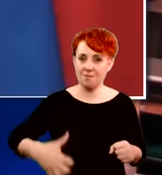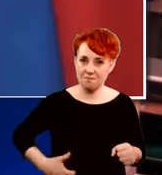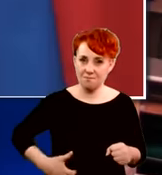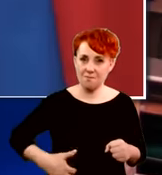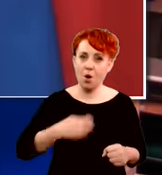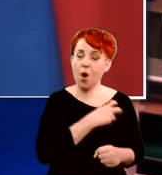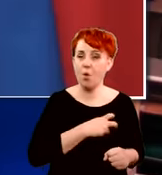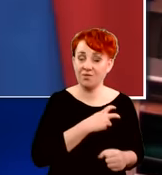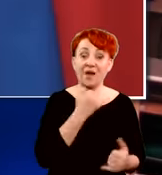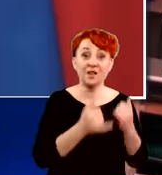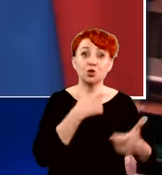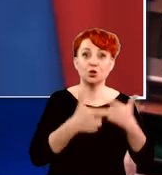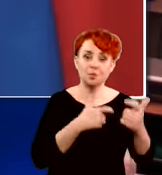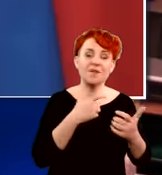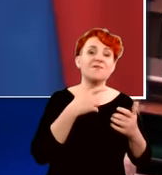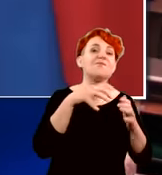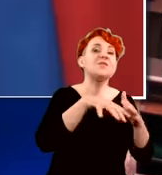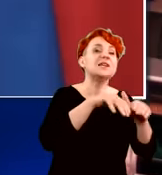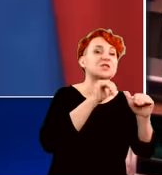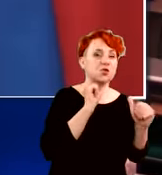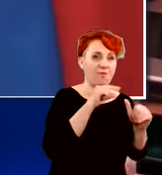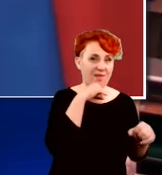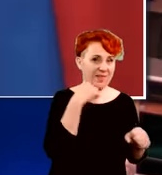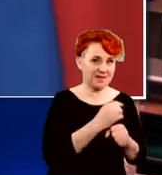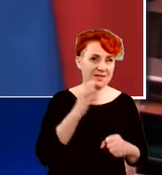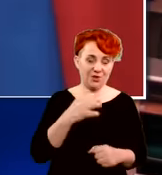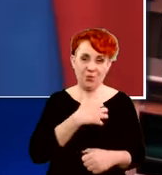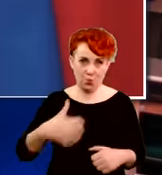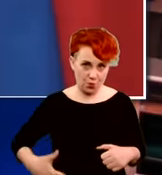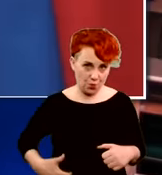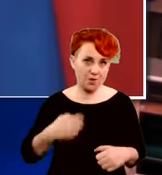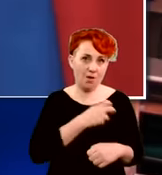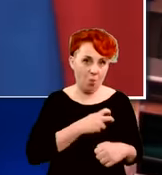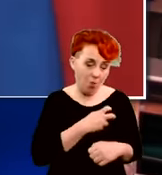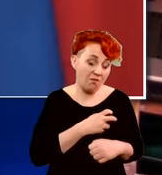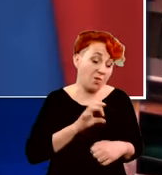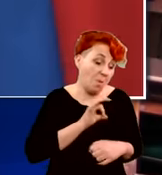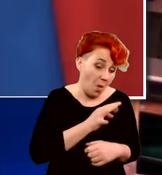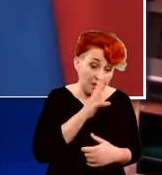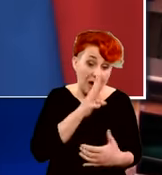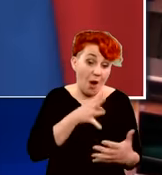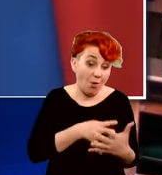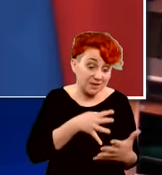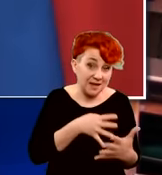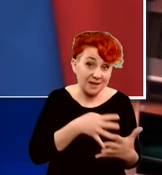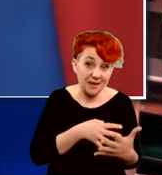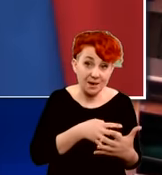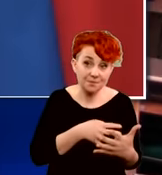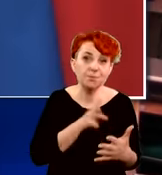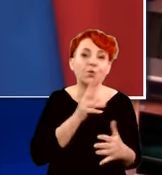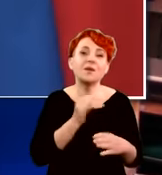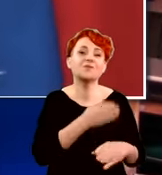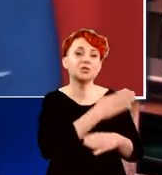postanowienie, to ewentualnie w mojej ocenie skromnej, zaznaczam, ewentualnie w najgorszym wypadku, tak jak powiedziałem wcześniej,